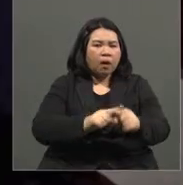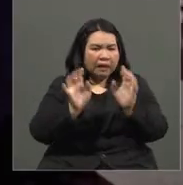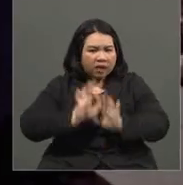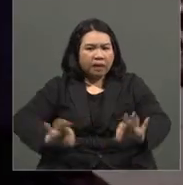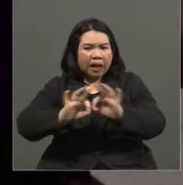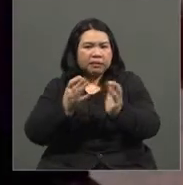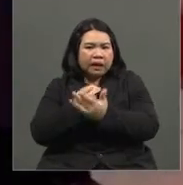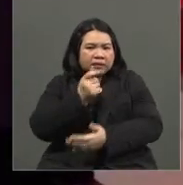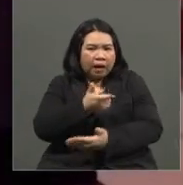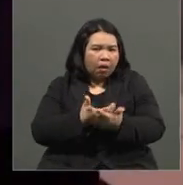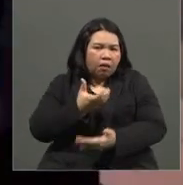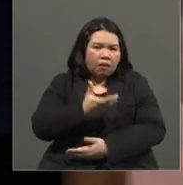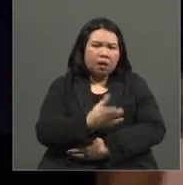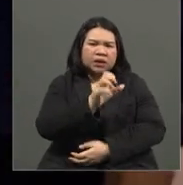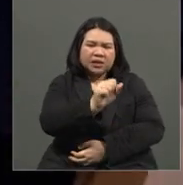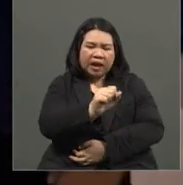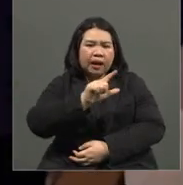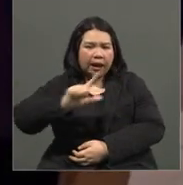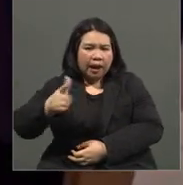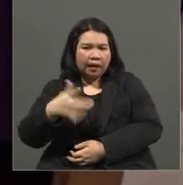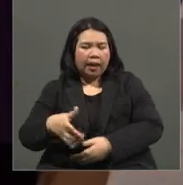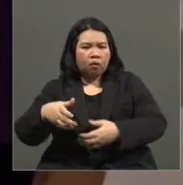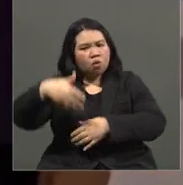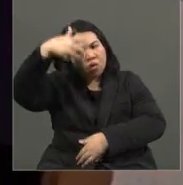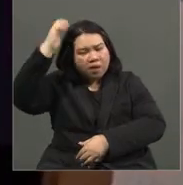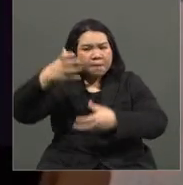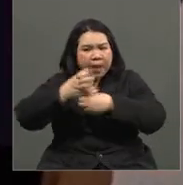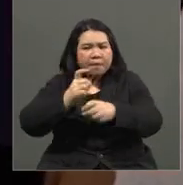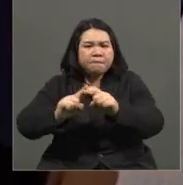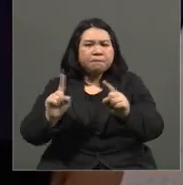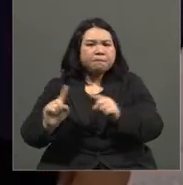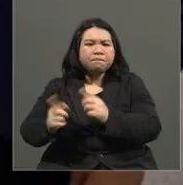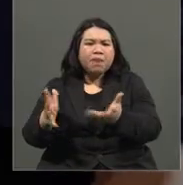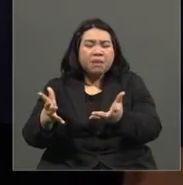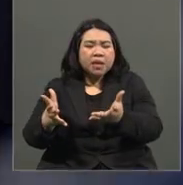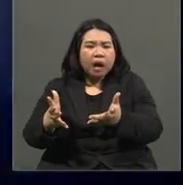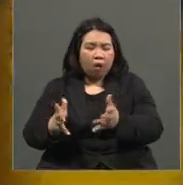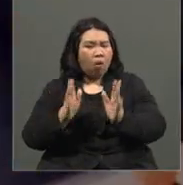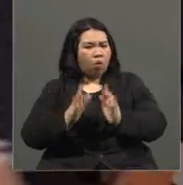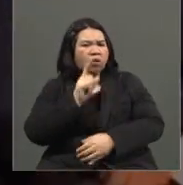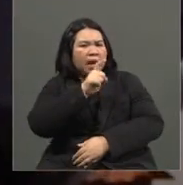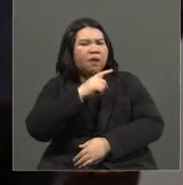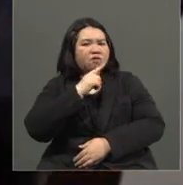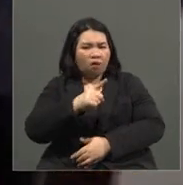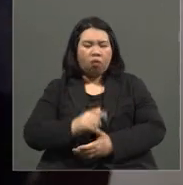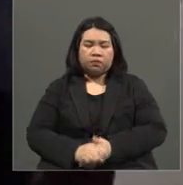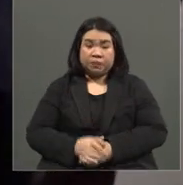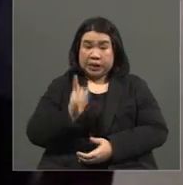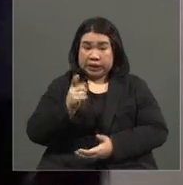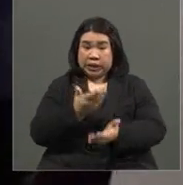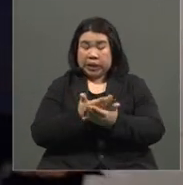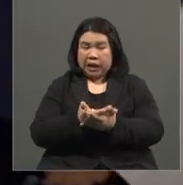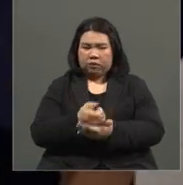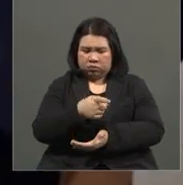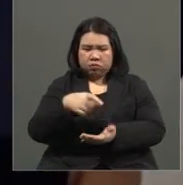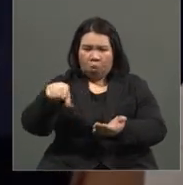จ่ายโอโหเป็นเป็นแสนเป็นล้านข้ามปีไม่ได้ของทวงถามแล้วหายมันเลยเป็นเรื่องใช่เคเลยบอกว่าเรียกเก็บเงินหลายครั้งแต่